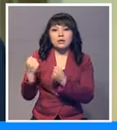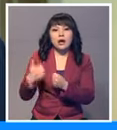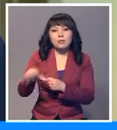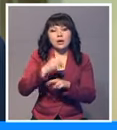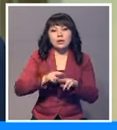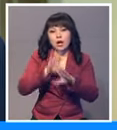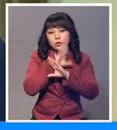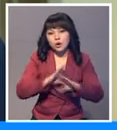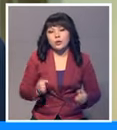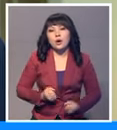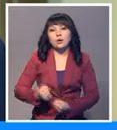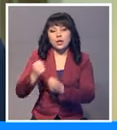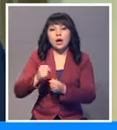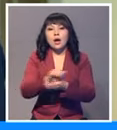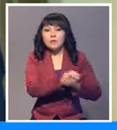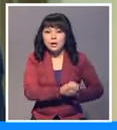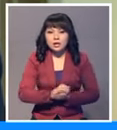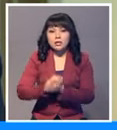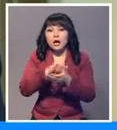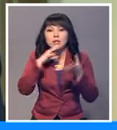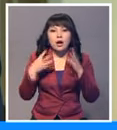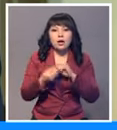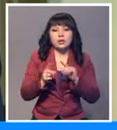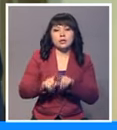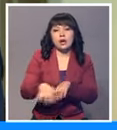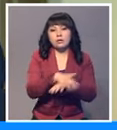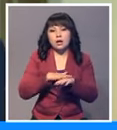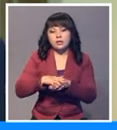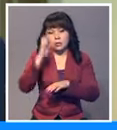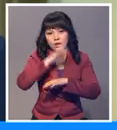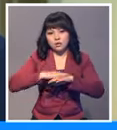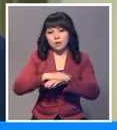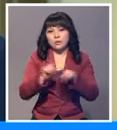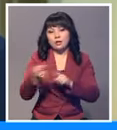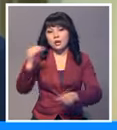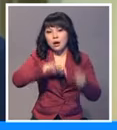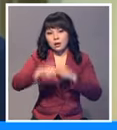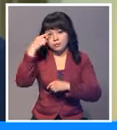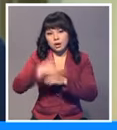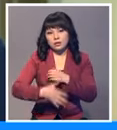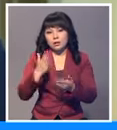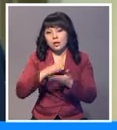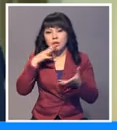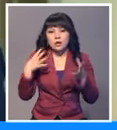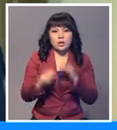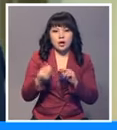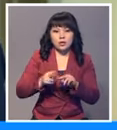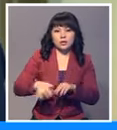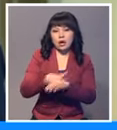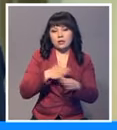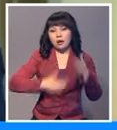Халық тыныштықты қолдайды, бірлікті қолдайды, еліміздің ішіндегі бір-бірімен түсіністікті қолдайды. Сондықтан